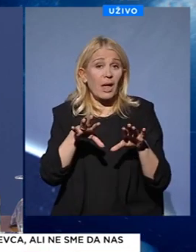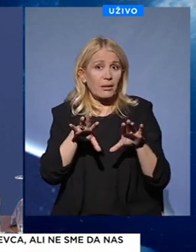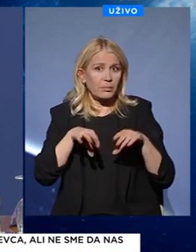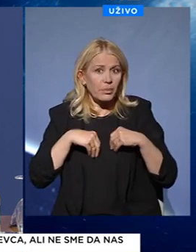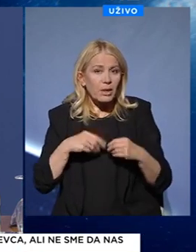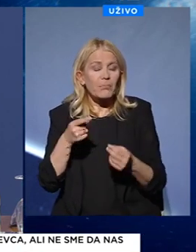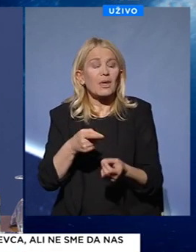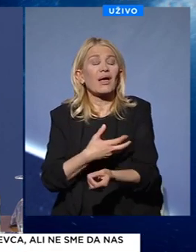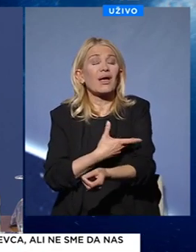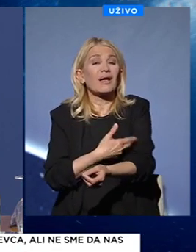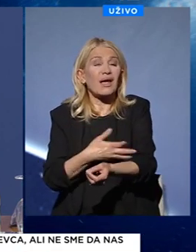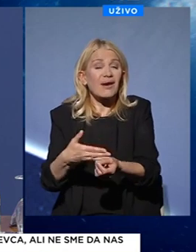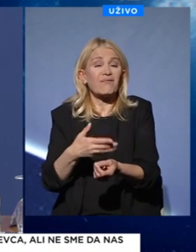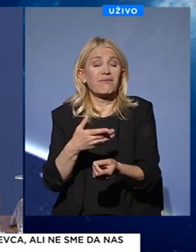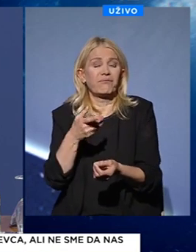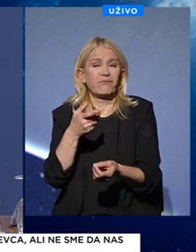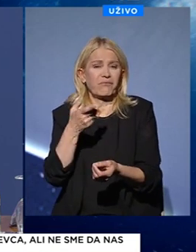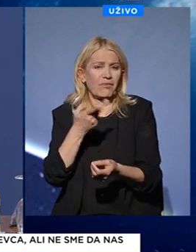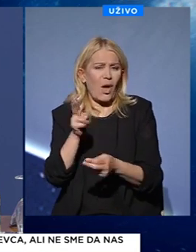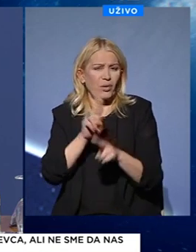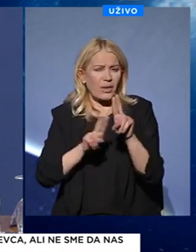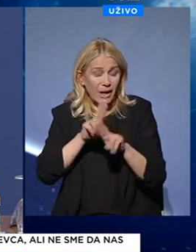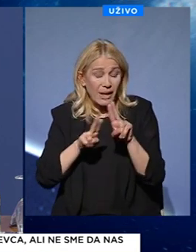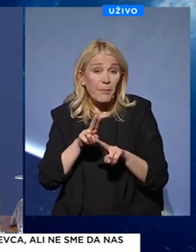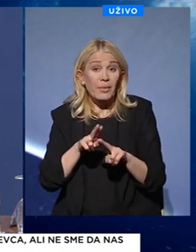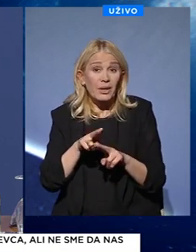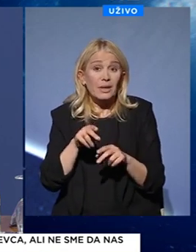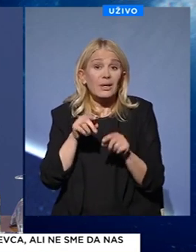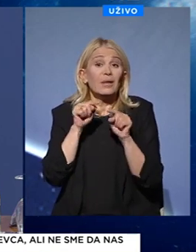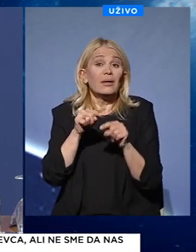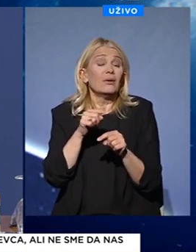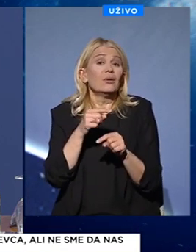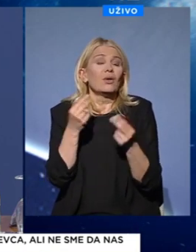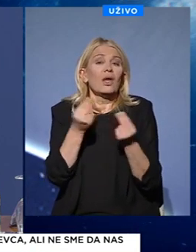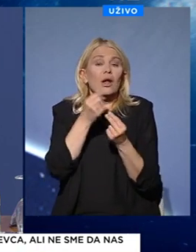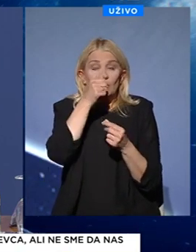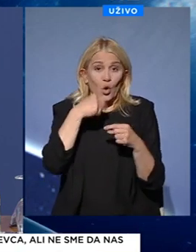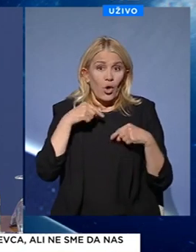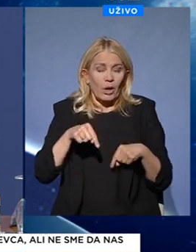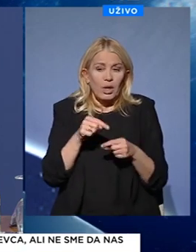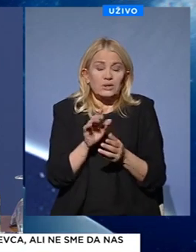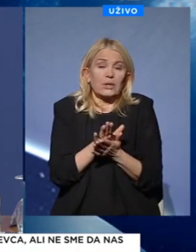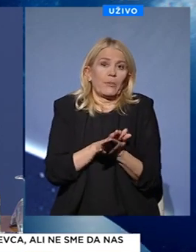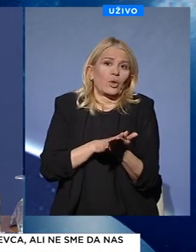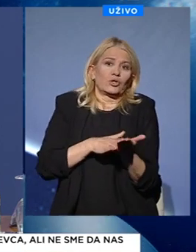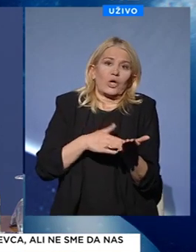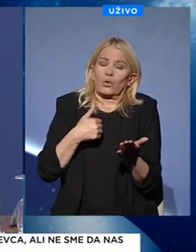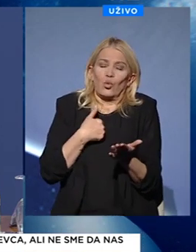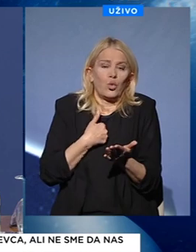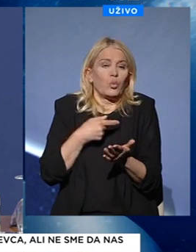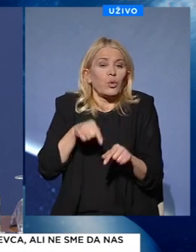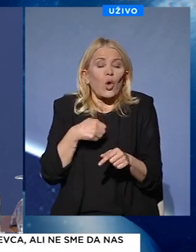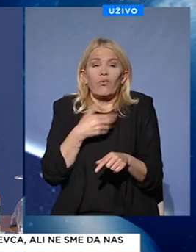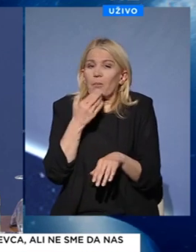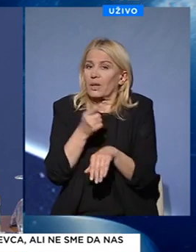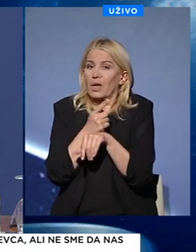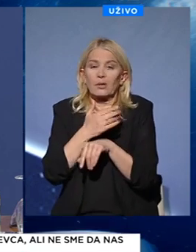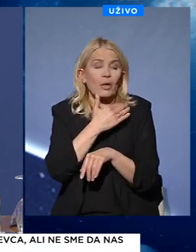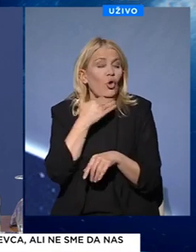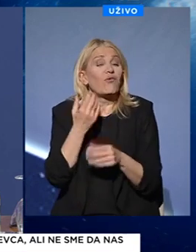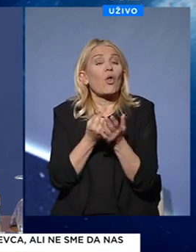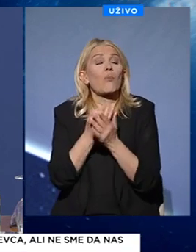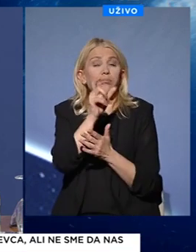plazmom. Znači, terapija plazmom je nešto što je kod nas na početku, jer nemamo u ovom trenutku još uvek dovoljno